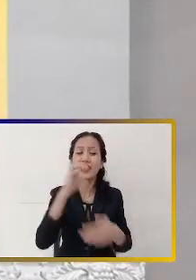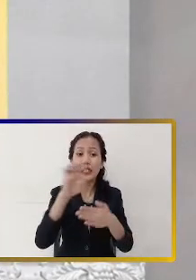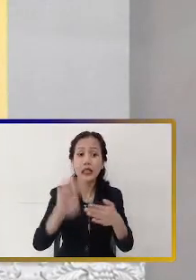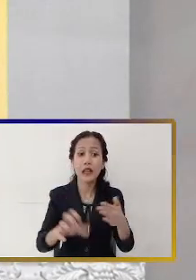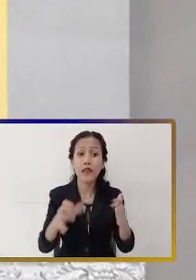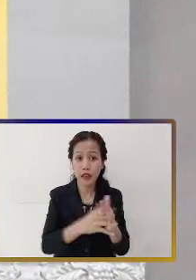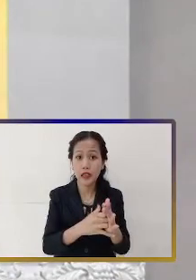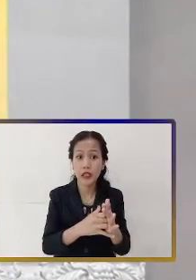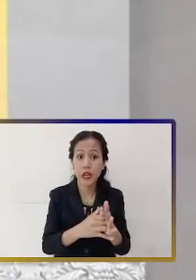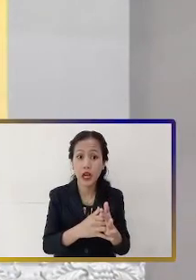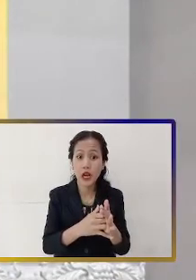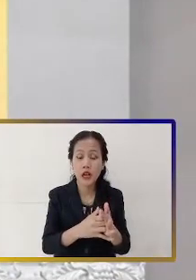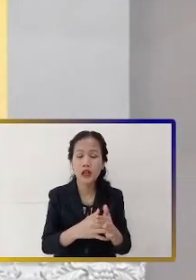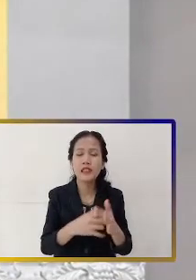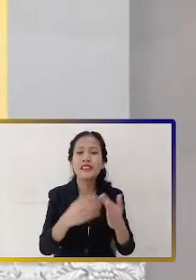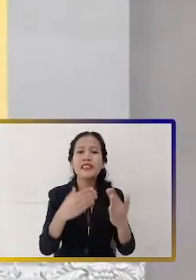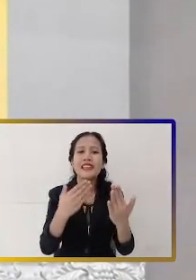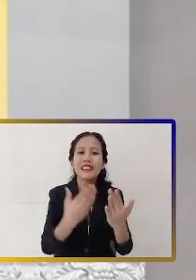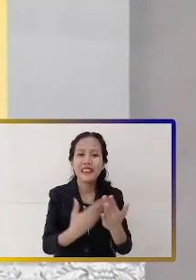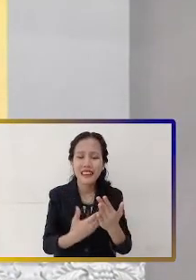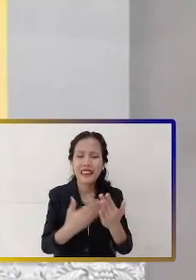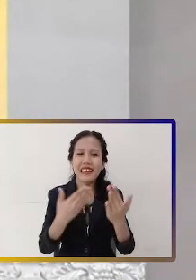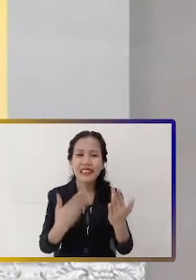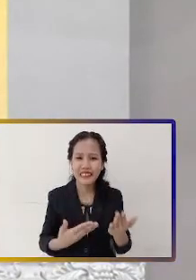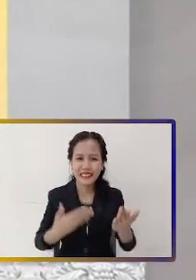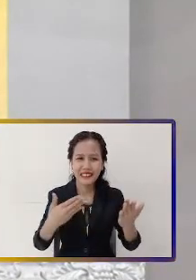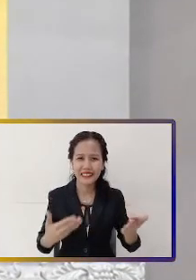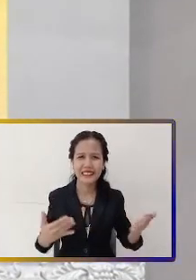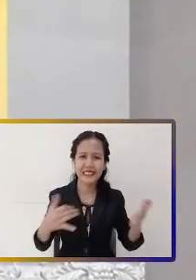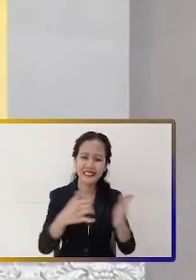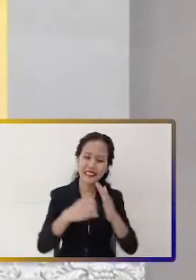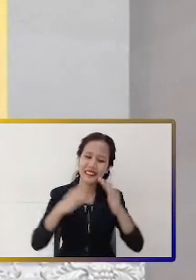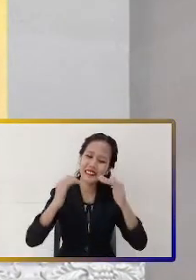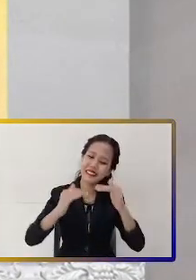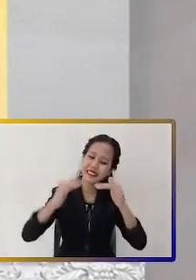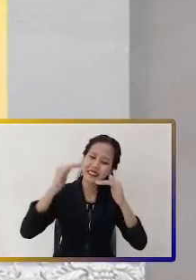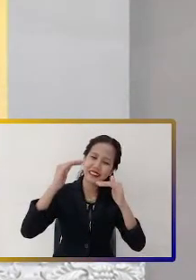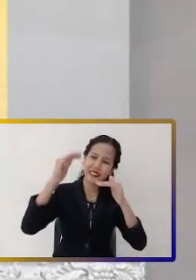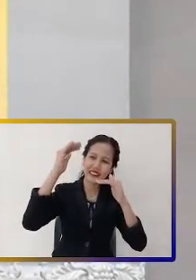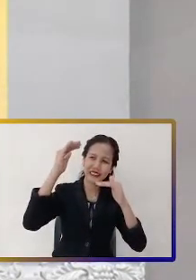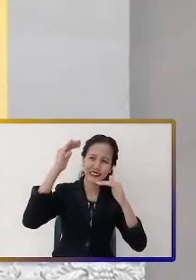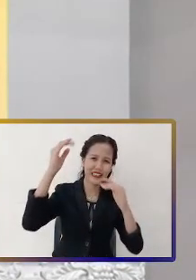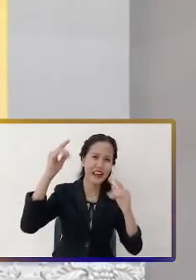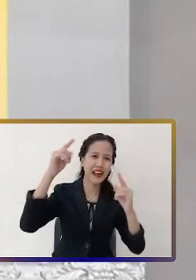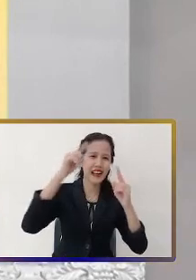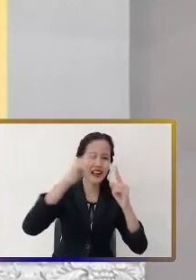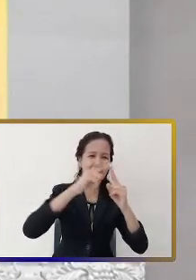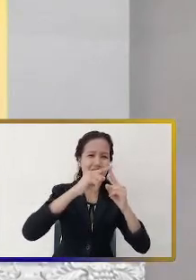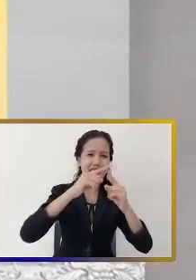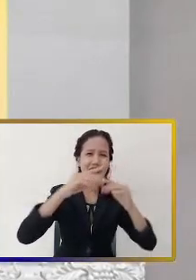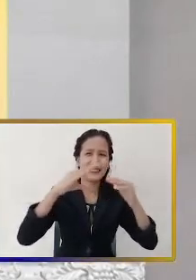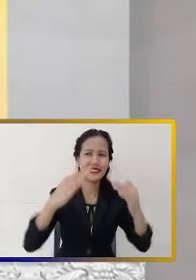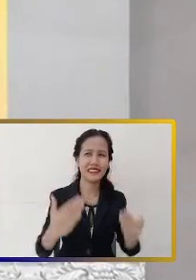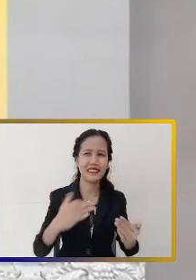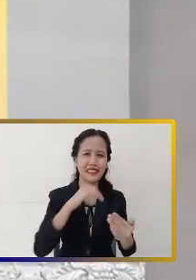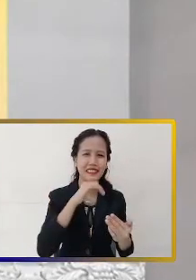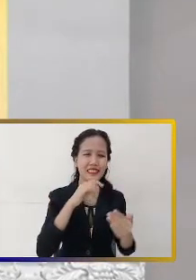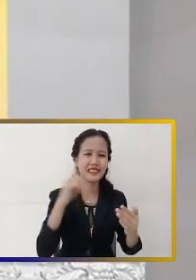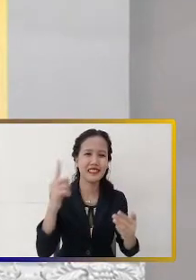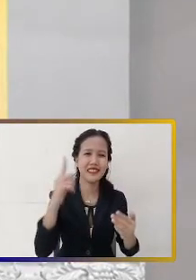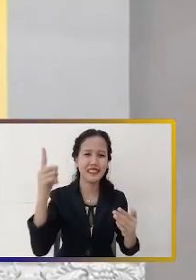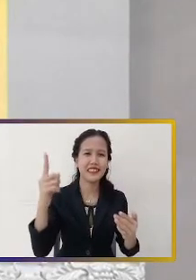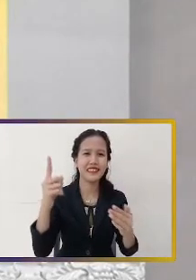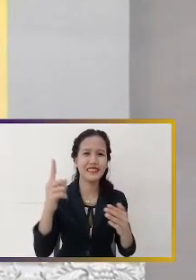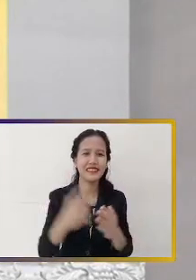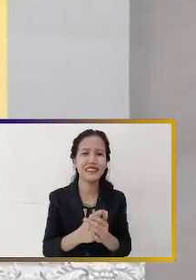kanya ng Panginoon. Lahat po yan ay nag-upgrade, kapatid. Hanggang sa ngayon, hindi lamang bisikleta at maliit na